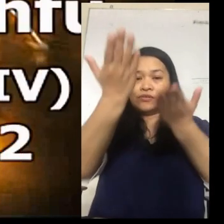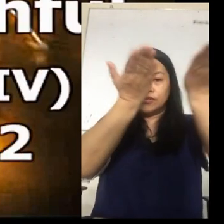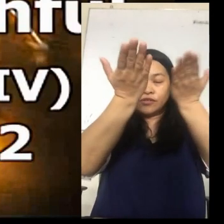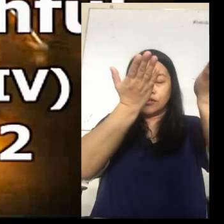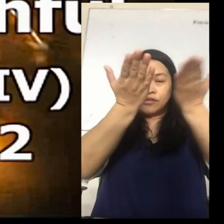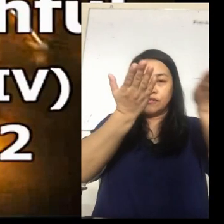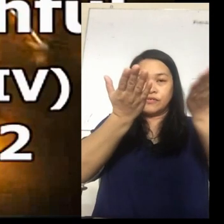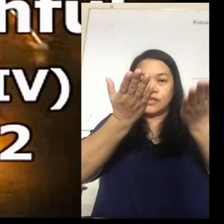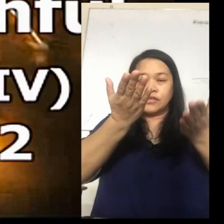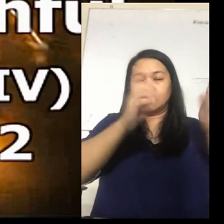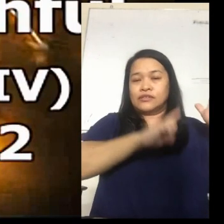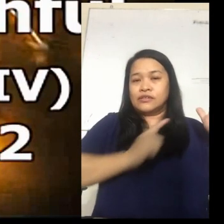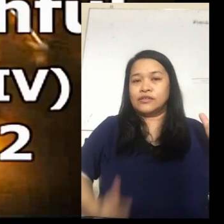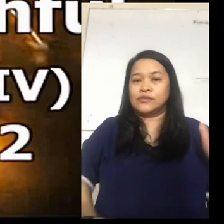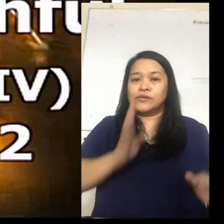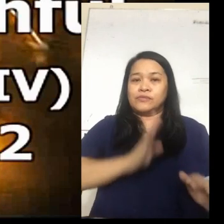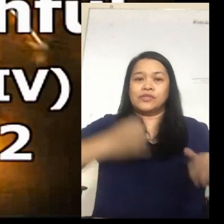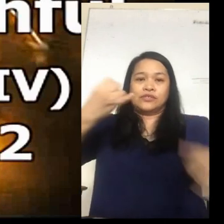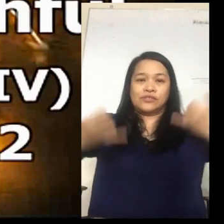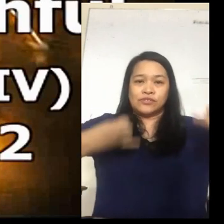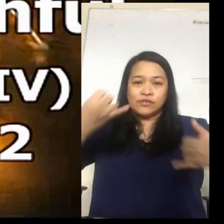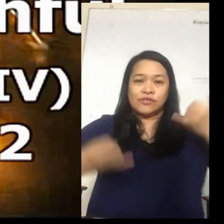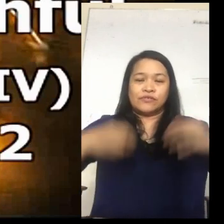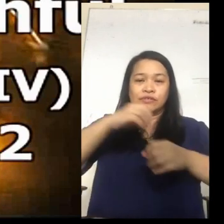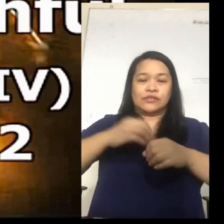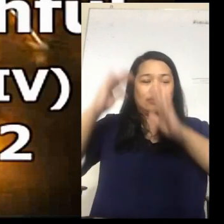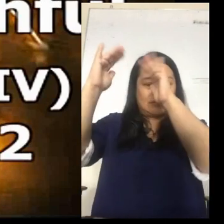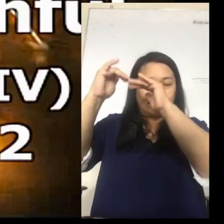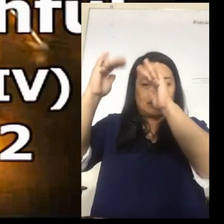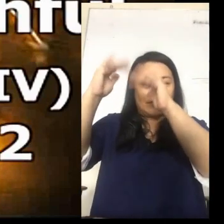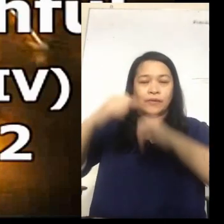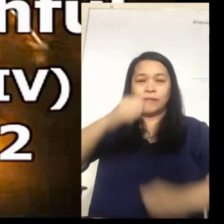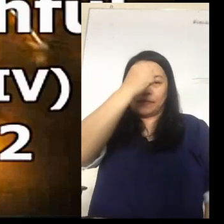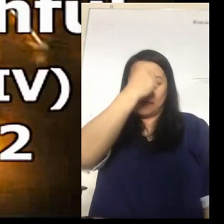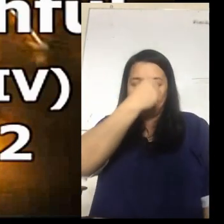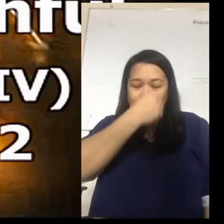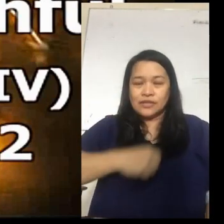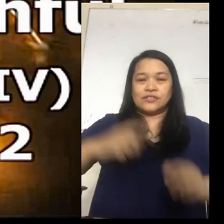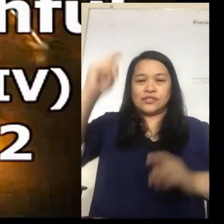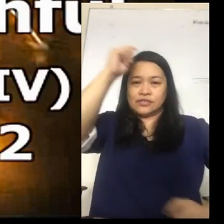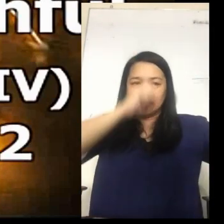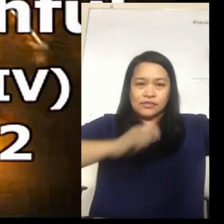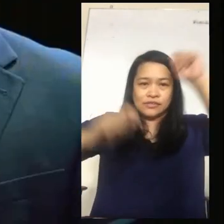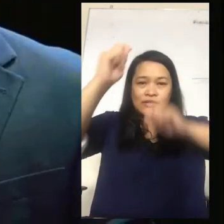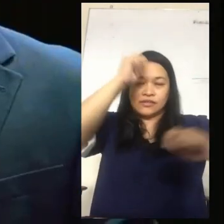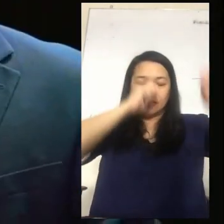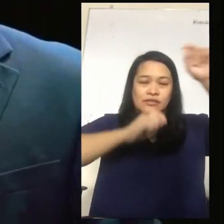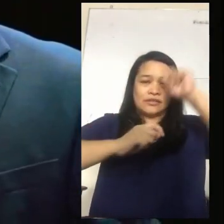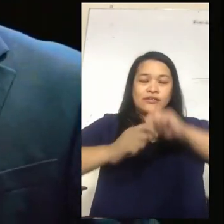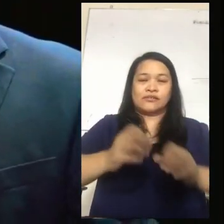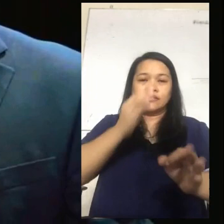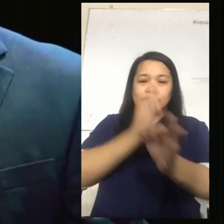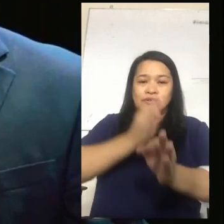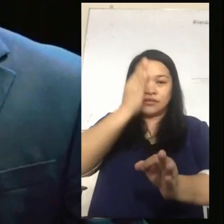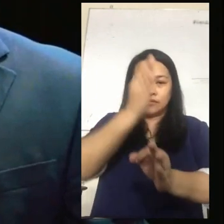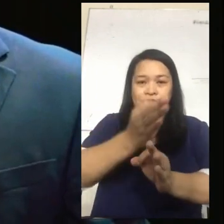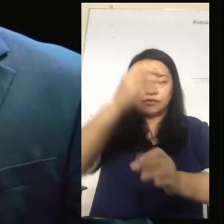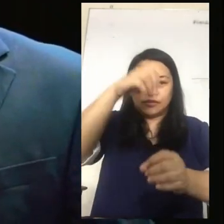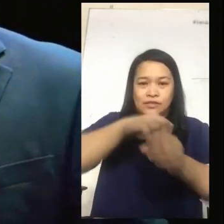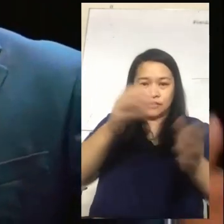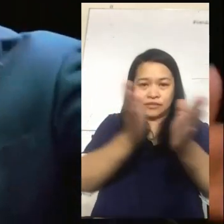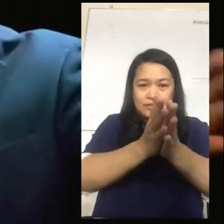joyful in hope, patient in affliction, faithful in prayer.